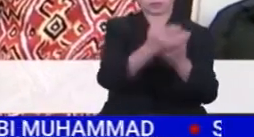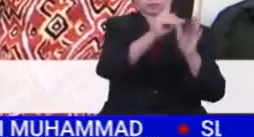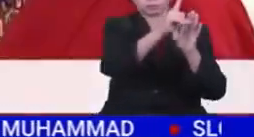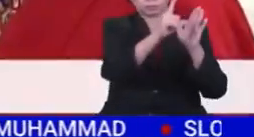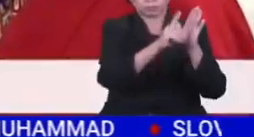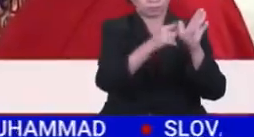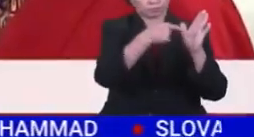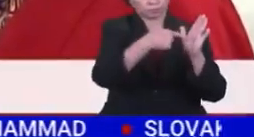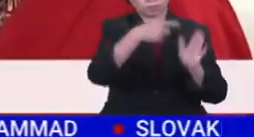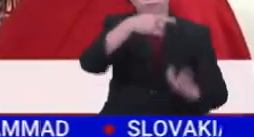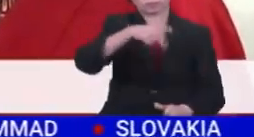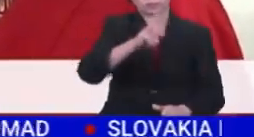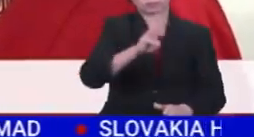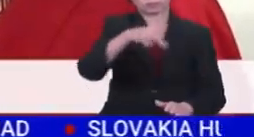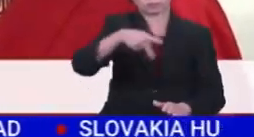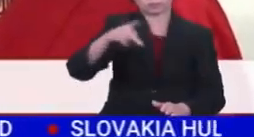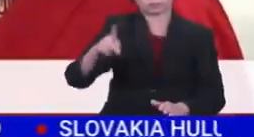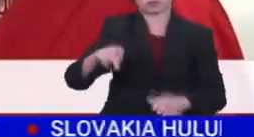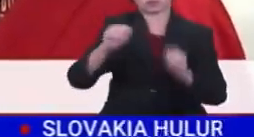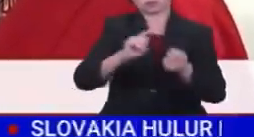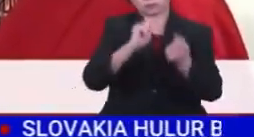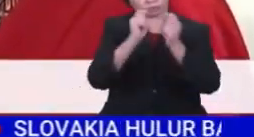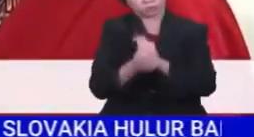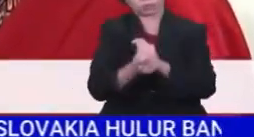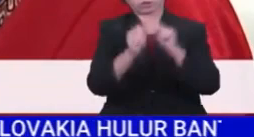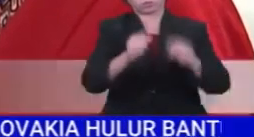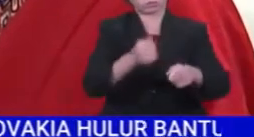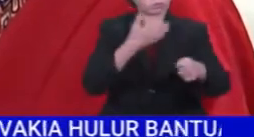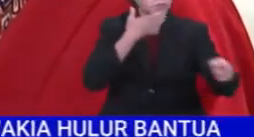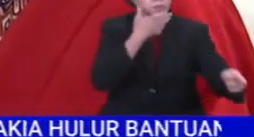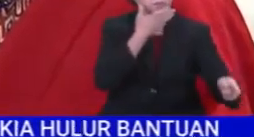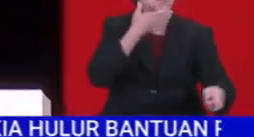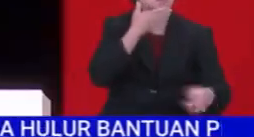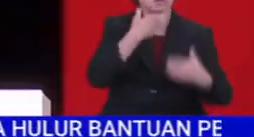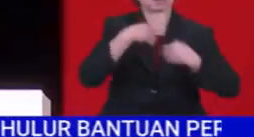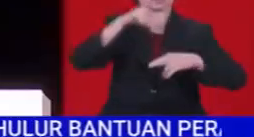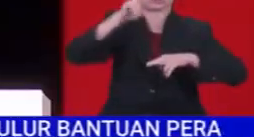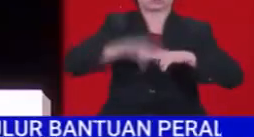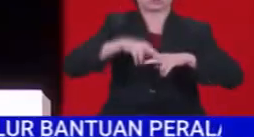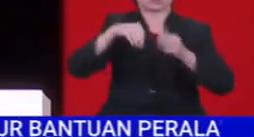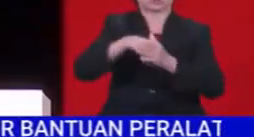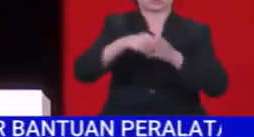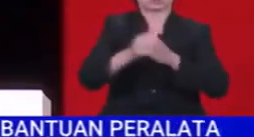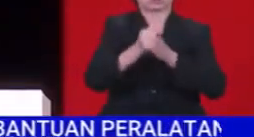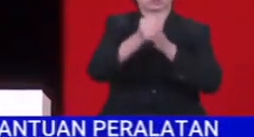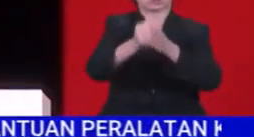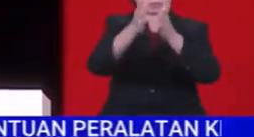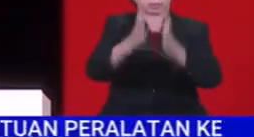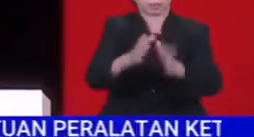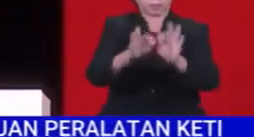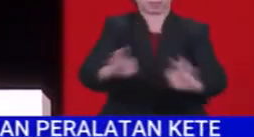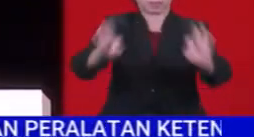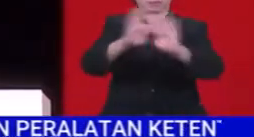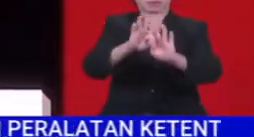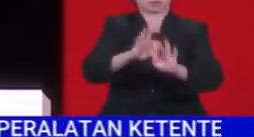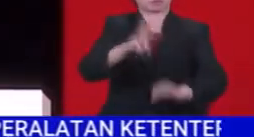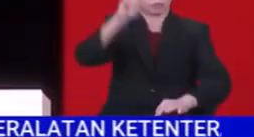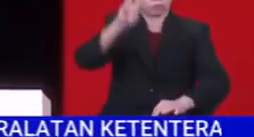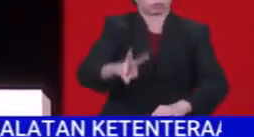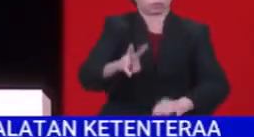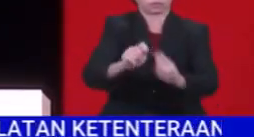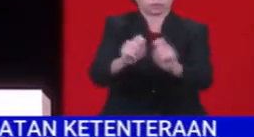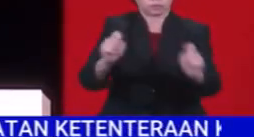pidanlu Bibi dipindah bagi membolehkan wanita muda berada dalam kedudukan kepimpinan penting dengan mewajibkan